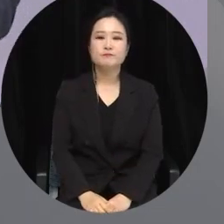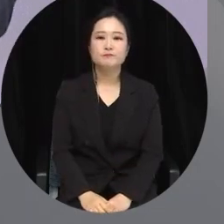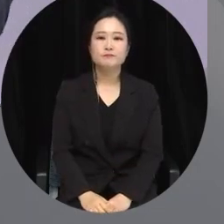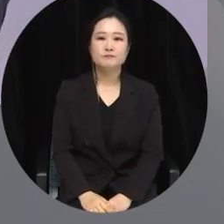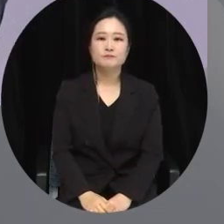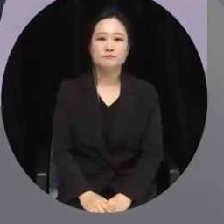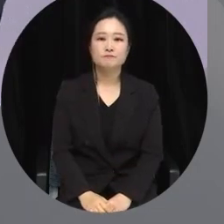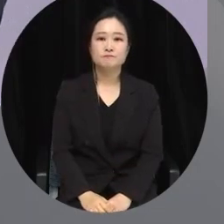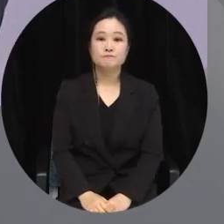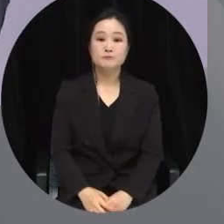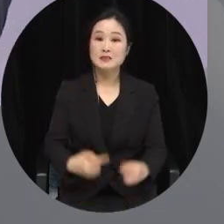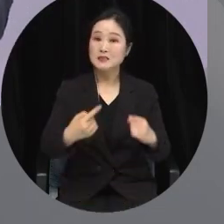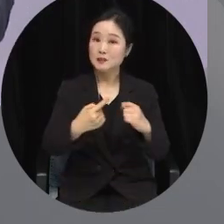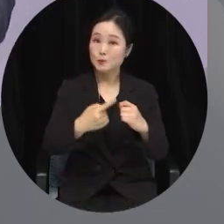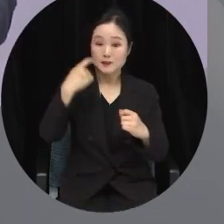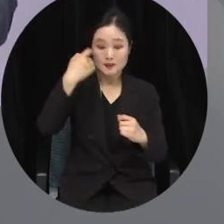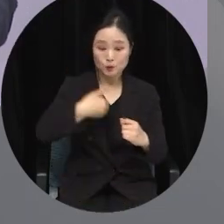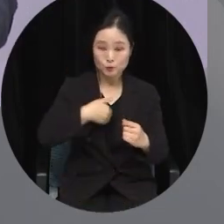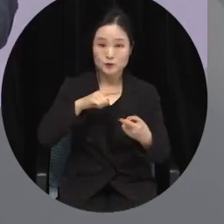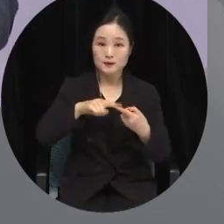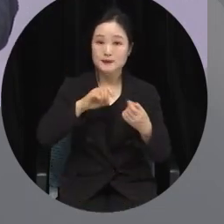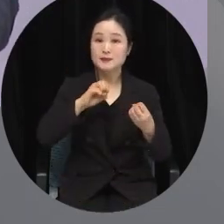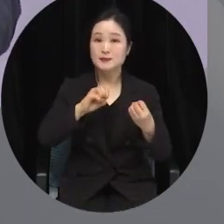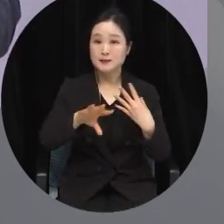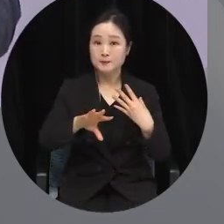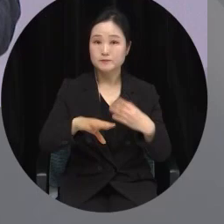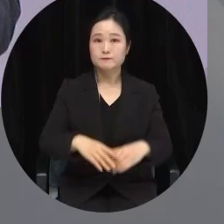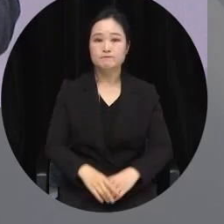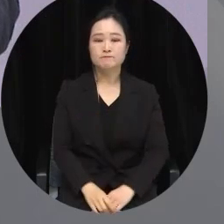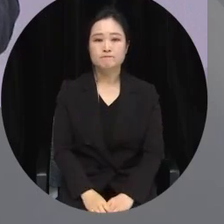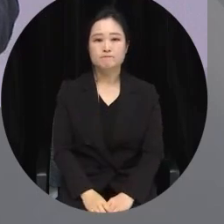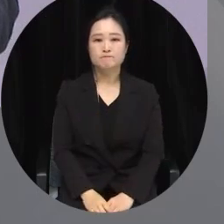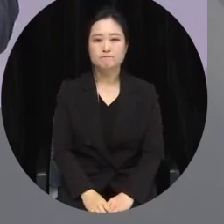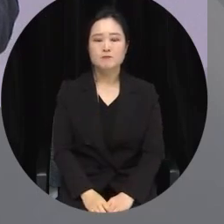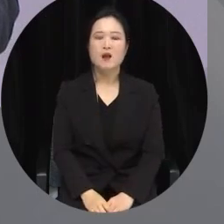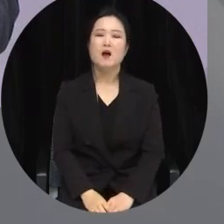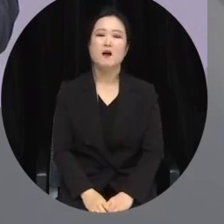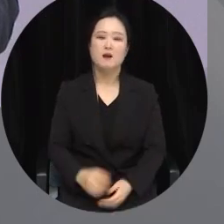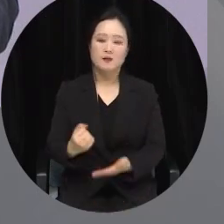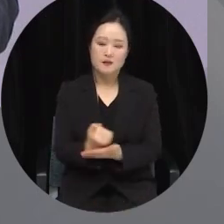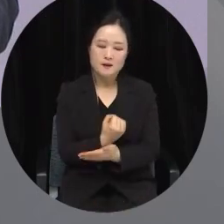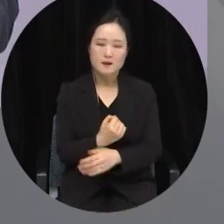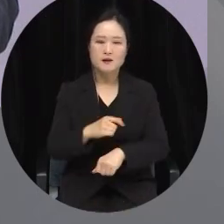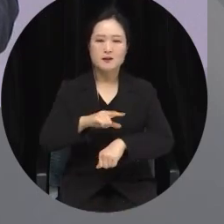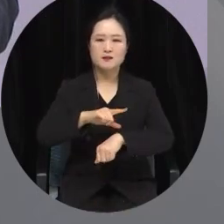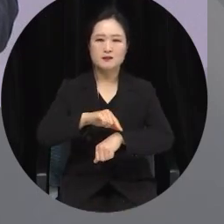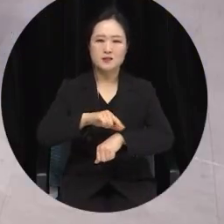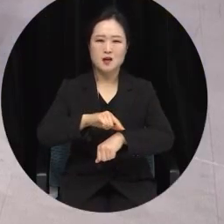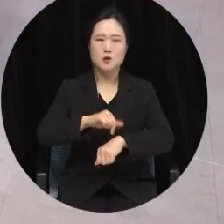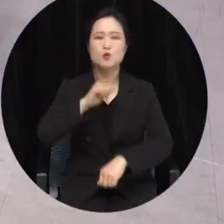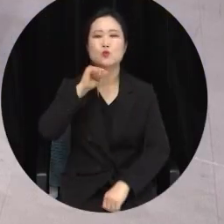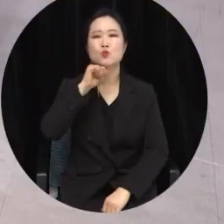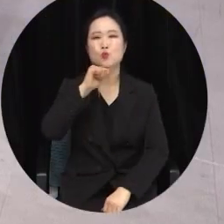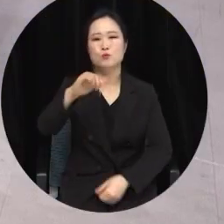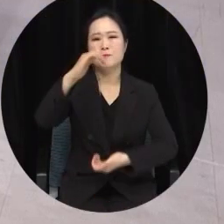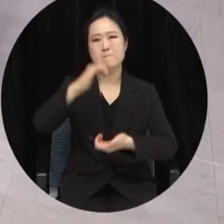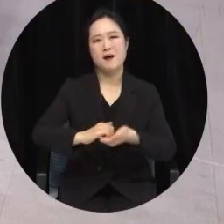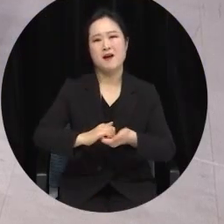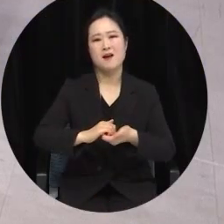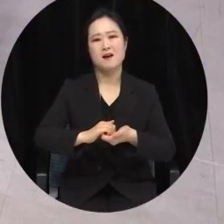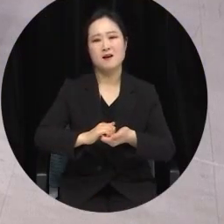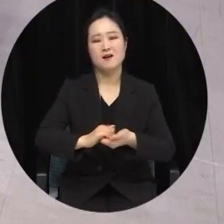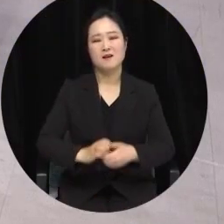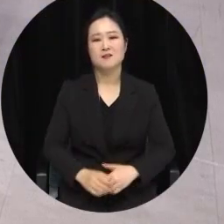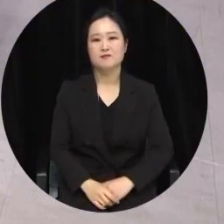올리겠습니다. 첫 번째. 아이고 죄송합니다. 시간이 5분, 주어진 시간이 5분입니다.